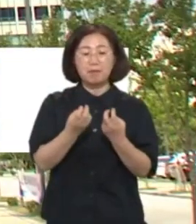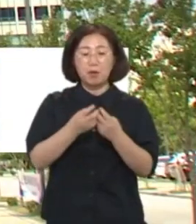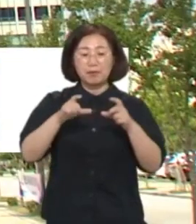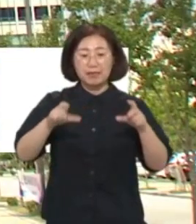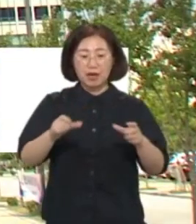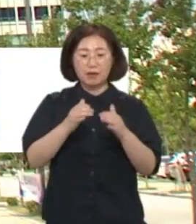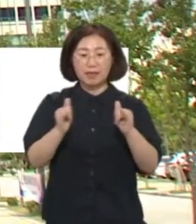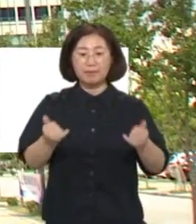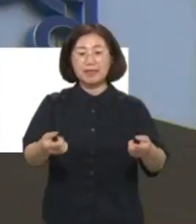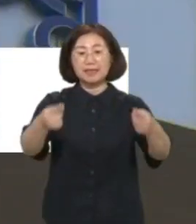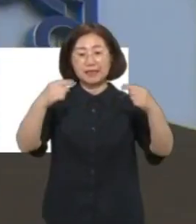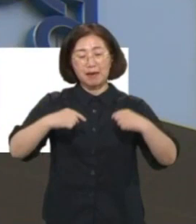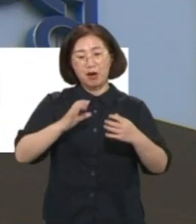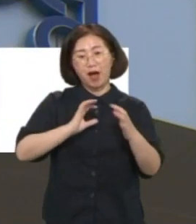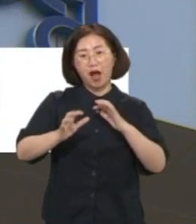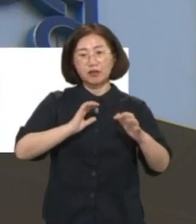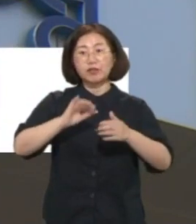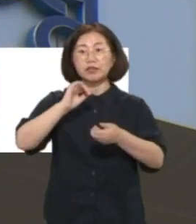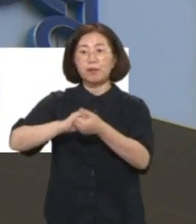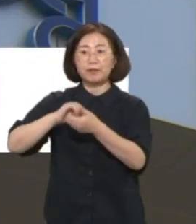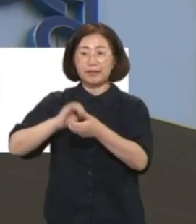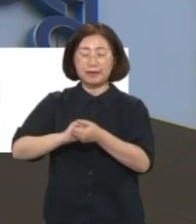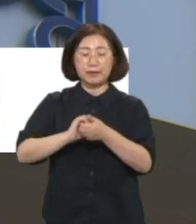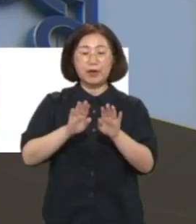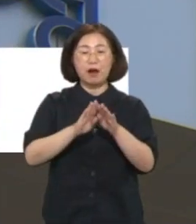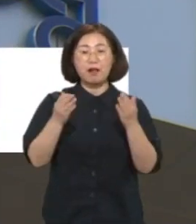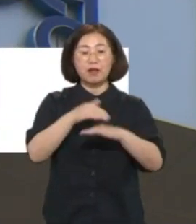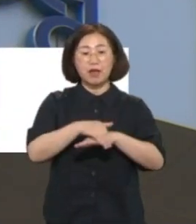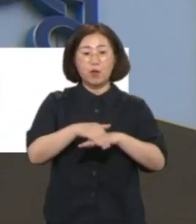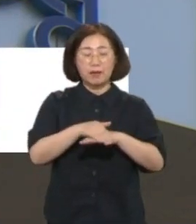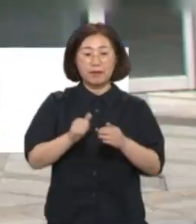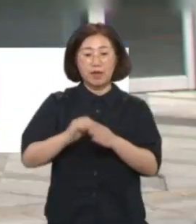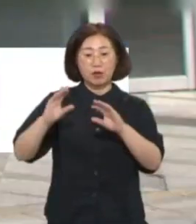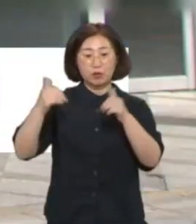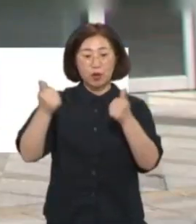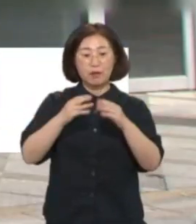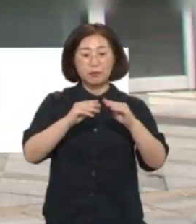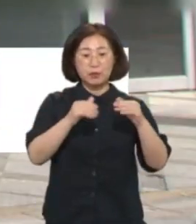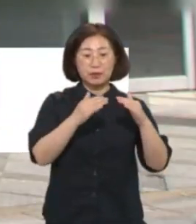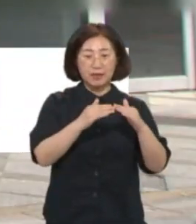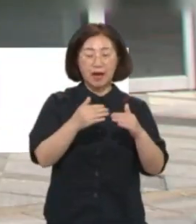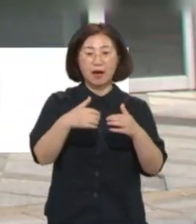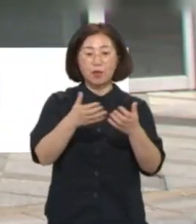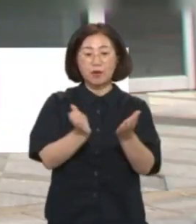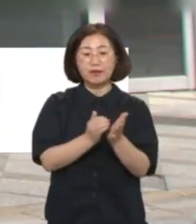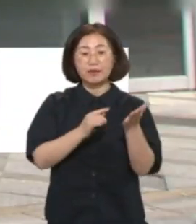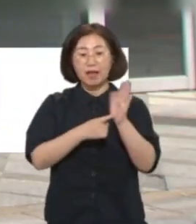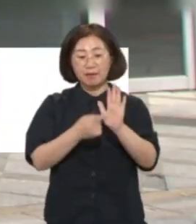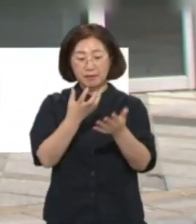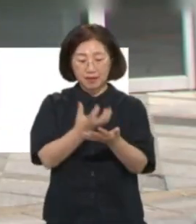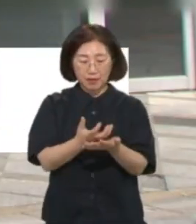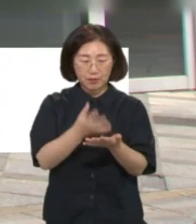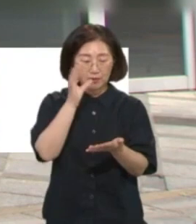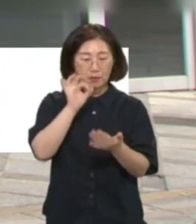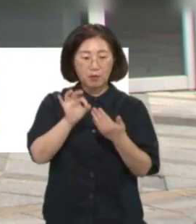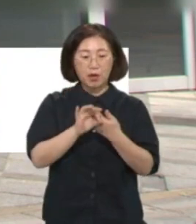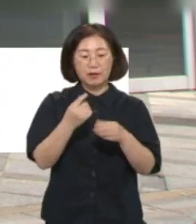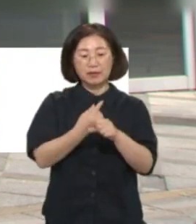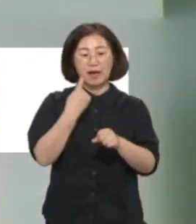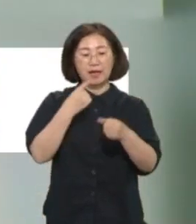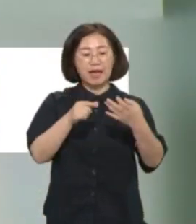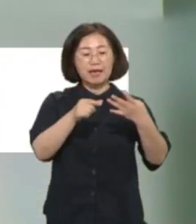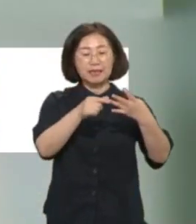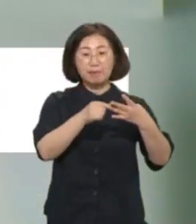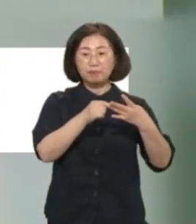참여하는 간담회 정기 개최를 추진합니다. 국토교통부와 한국부동산원이 발표한 최근 자료에 따르면 지난해